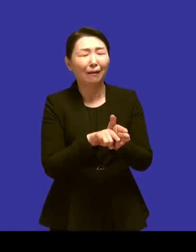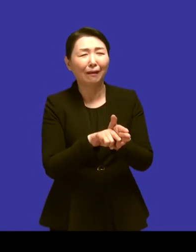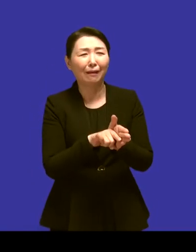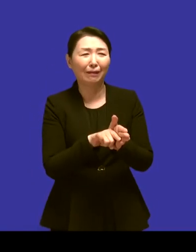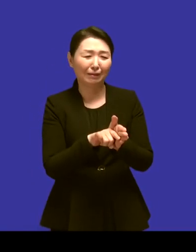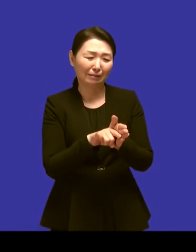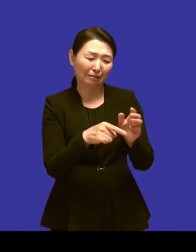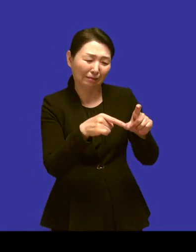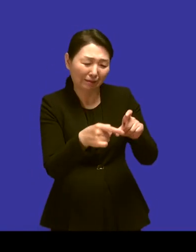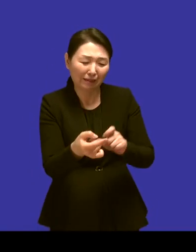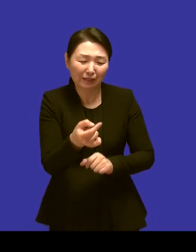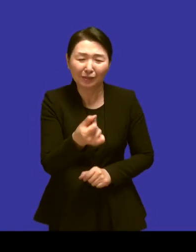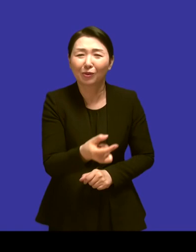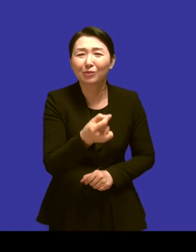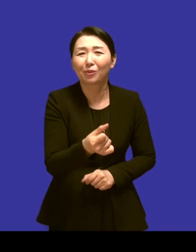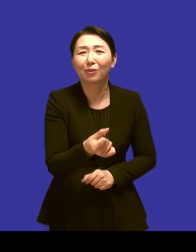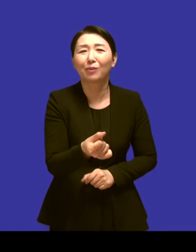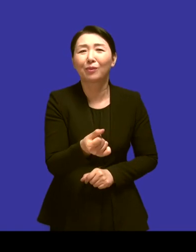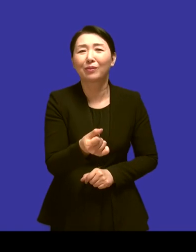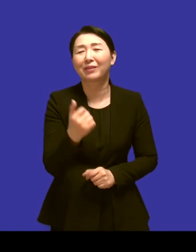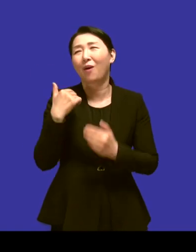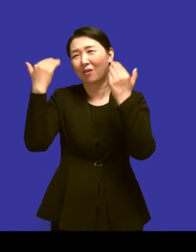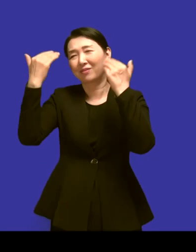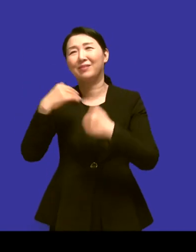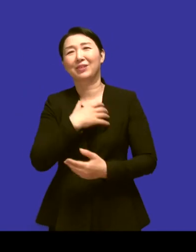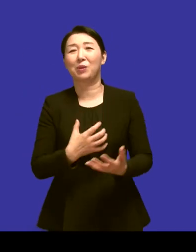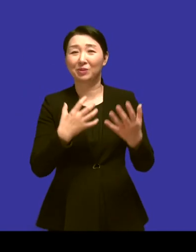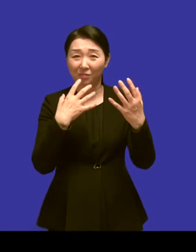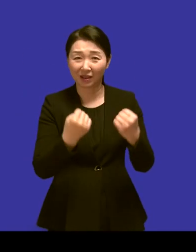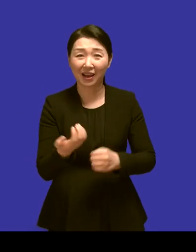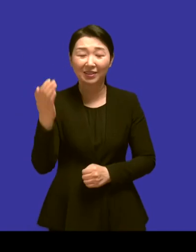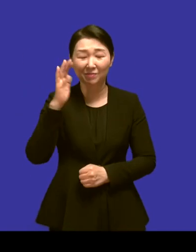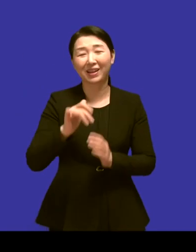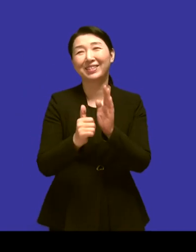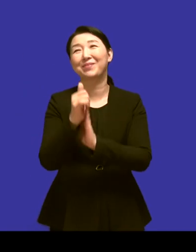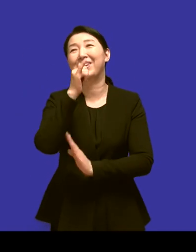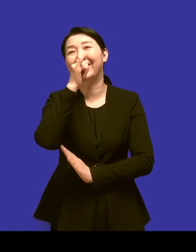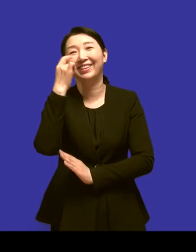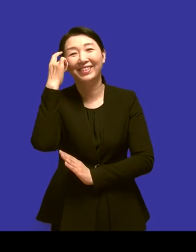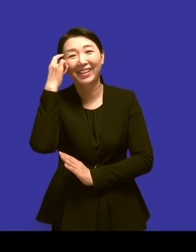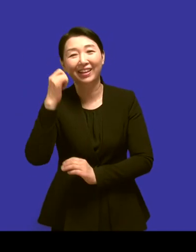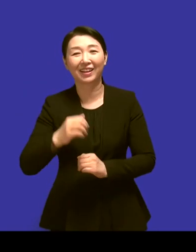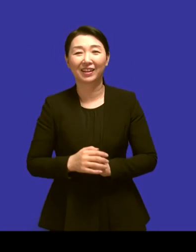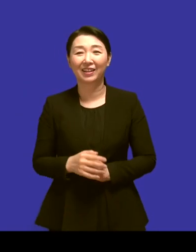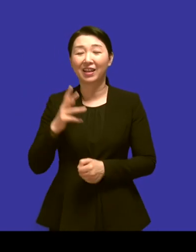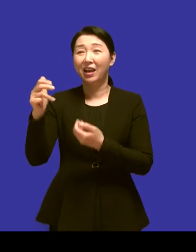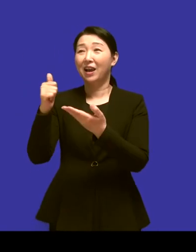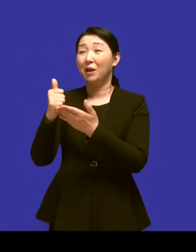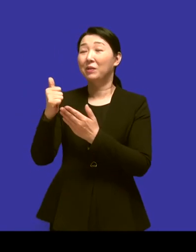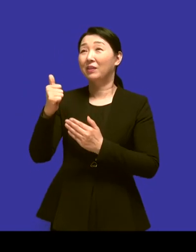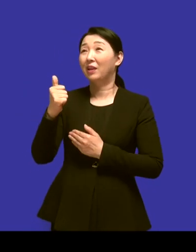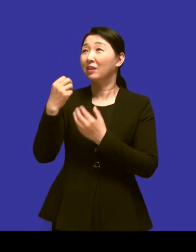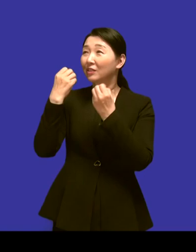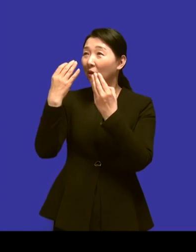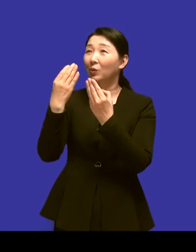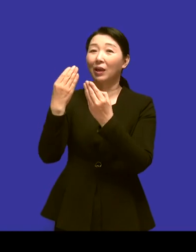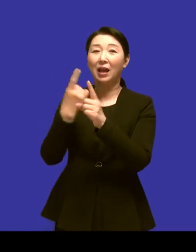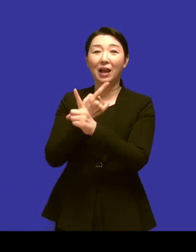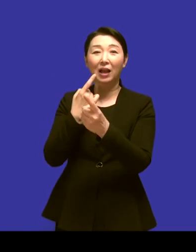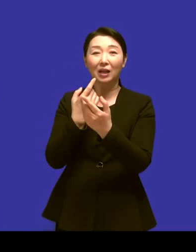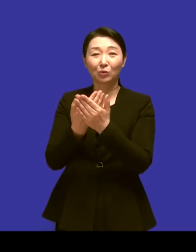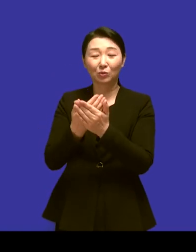많이 하지만 아직은 희망이 있다는 생각이 들면서 앞으로 저 하나님께서 이렇게 저에게 요즘에 새롭게 하실 통해서 많은 아티스트들을 이렇게 붙여주시는